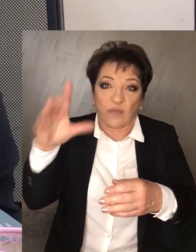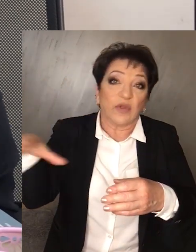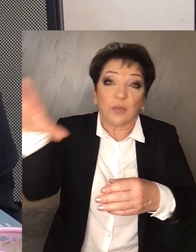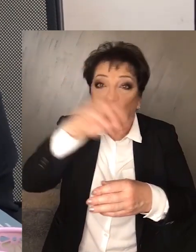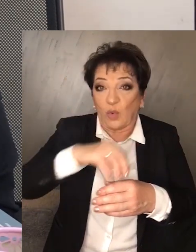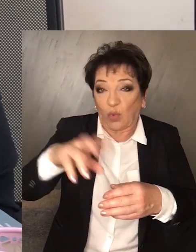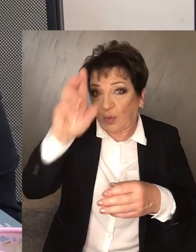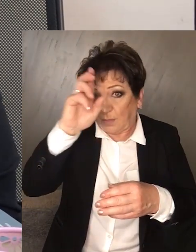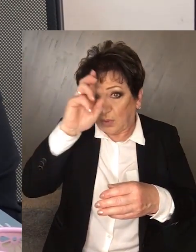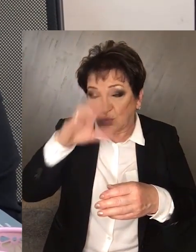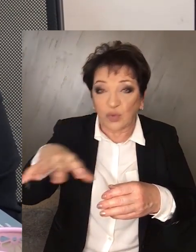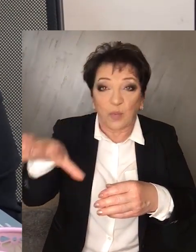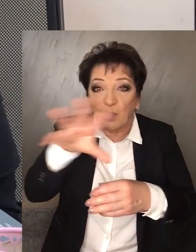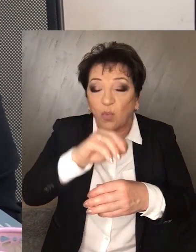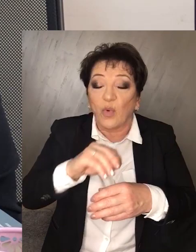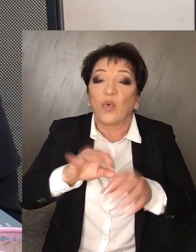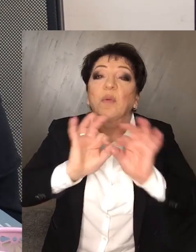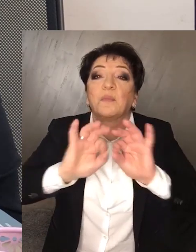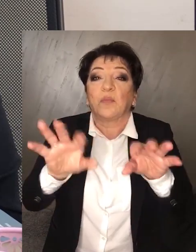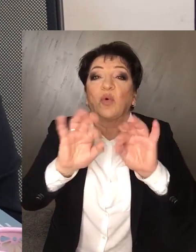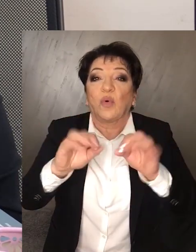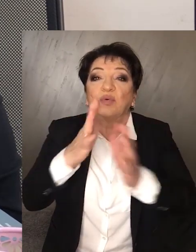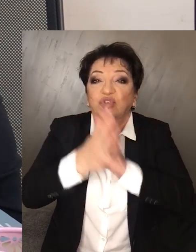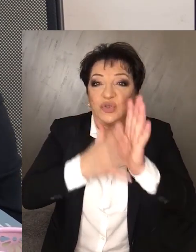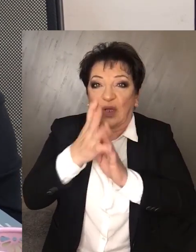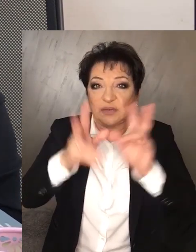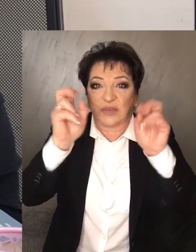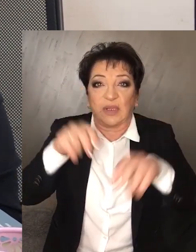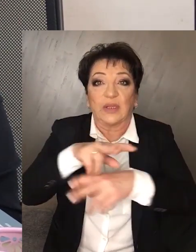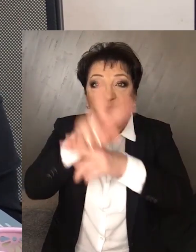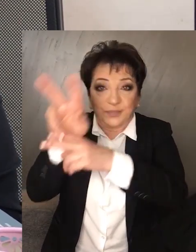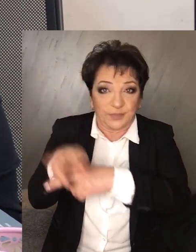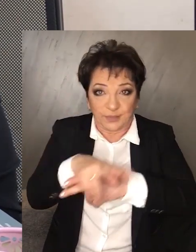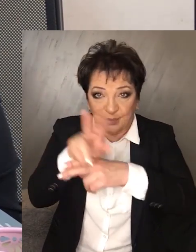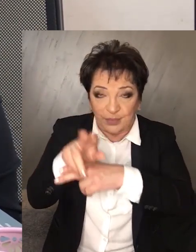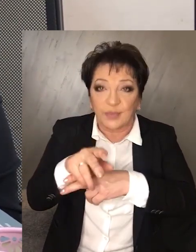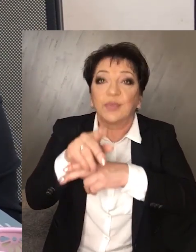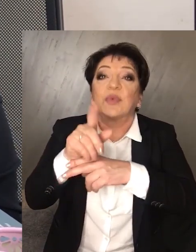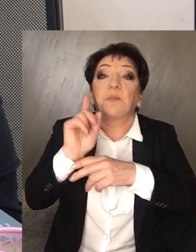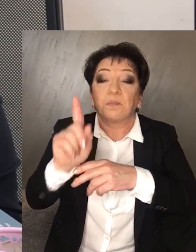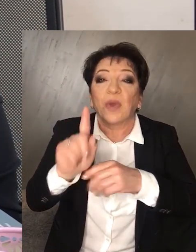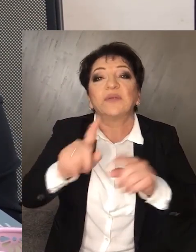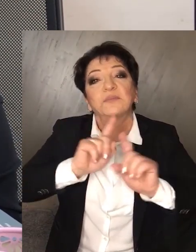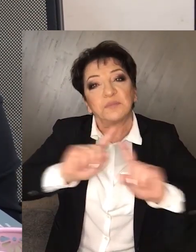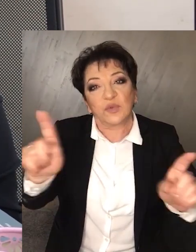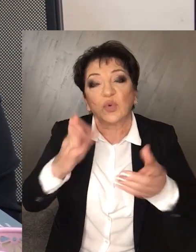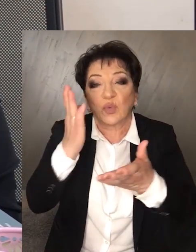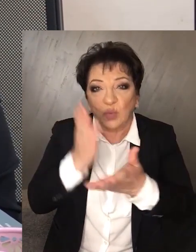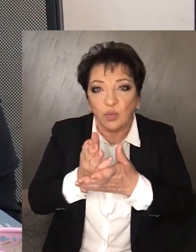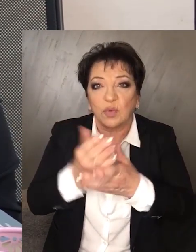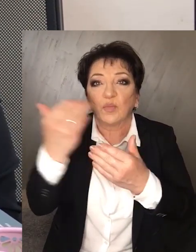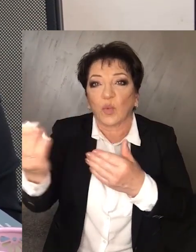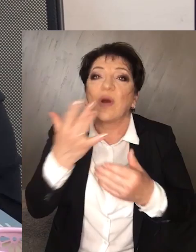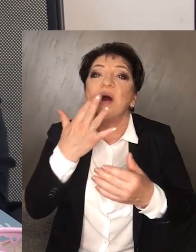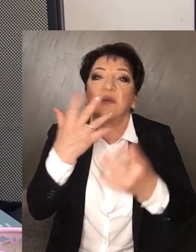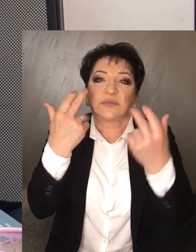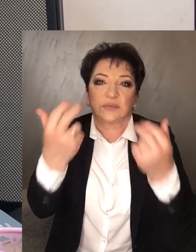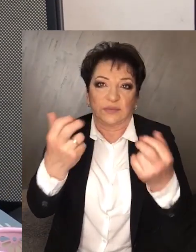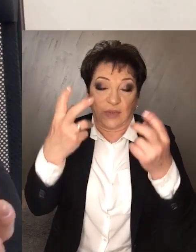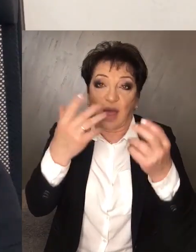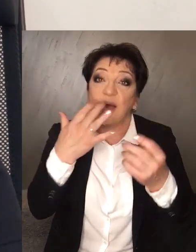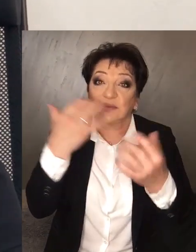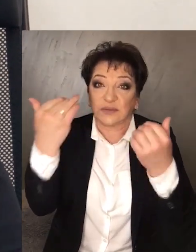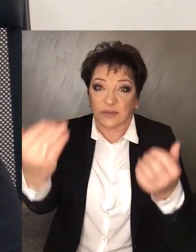Ուրեմն SNG երկրների, ԱՊՀ երկրների բոլոր ժողովուրդները խոսում են համարյա նույն լեզվով,